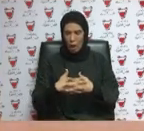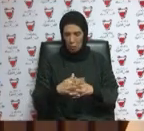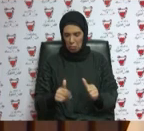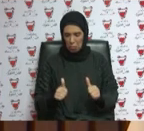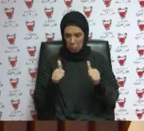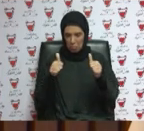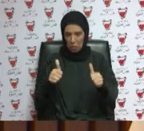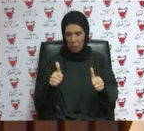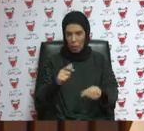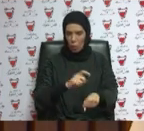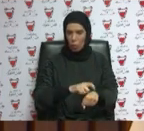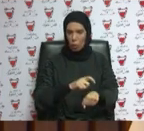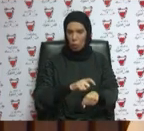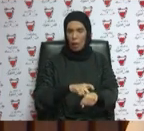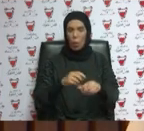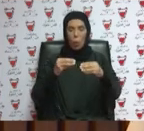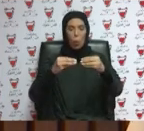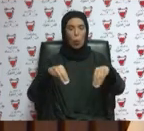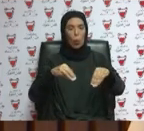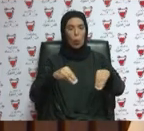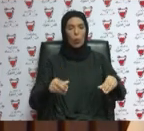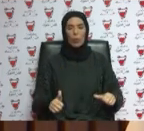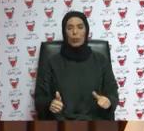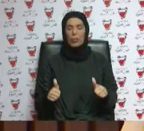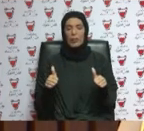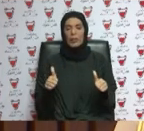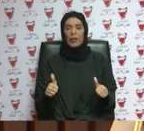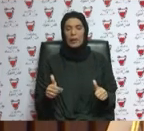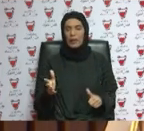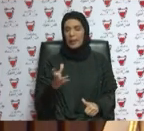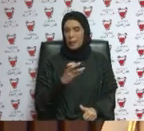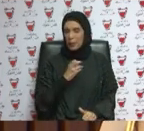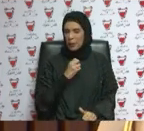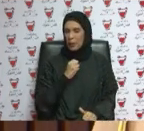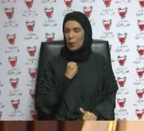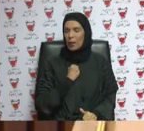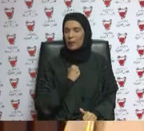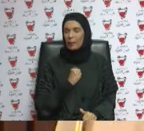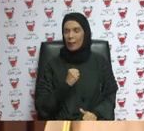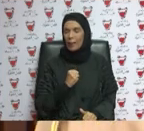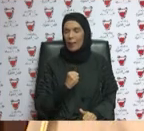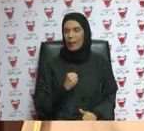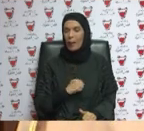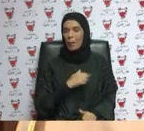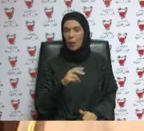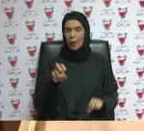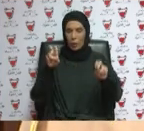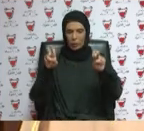هذه الأوقات لوضع الحلول اللي نحتاجها لتعدي هذه المرحلة المؤقتة بإذن